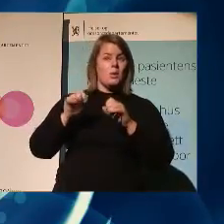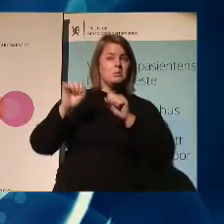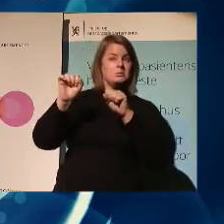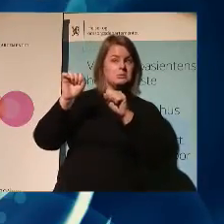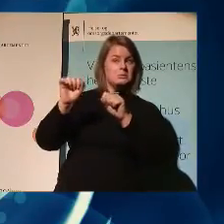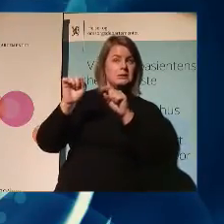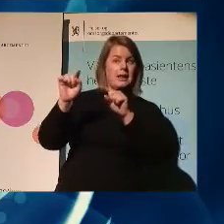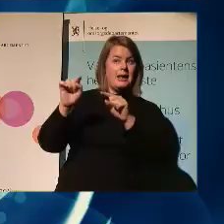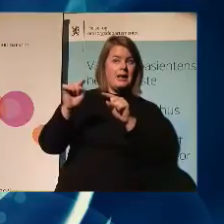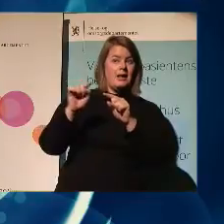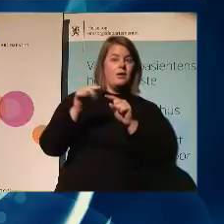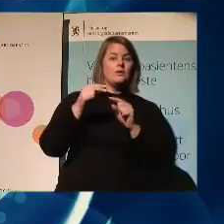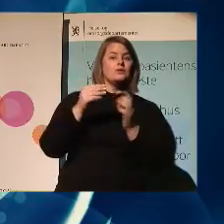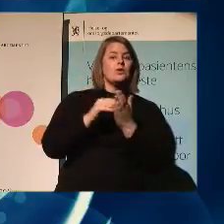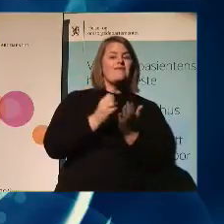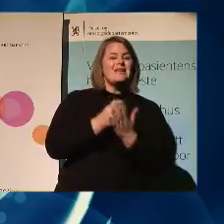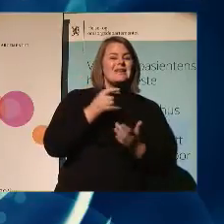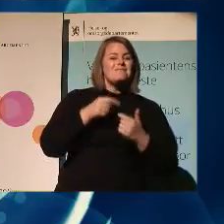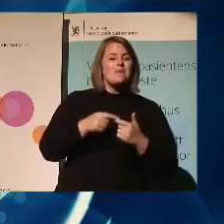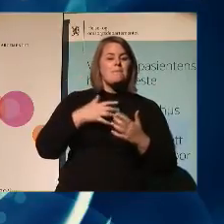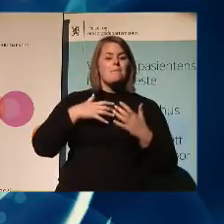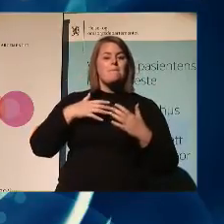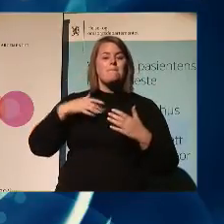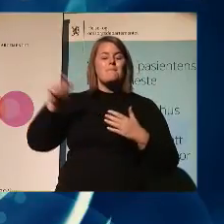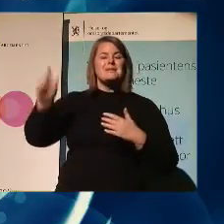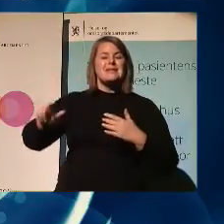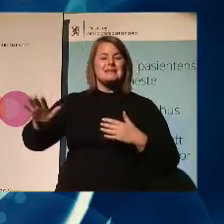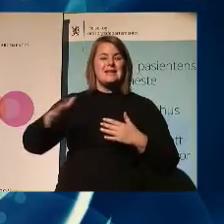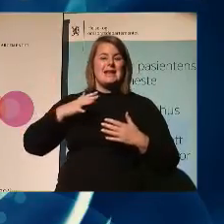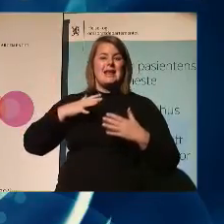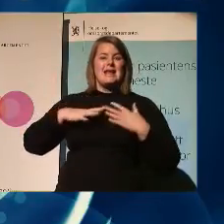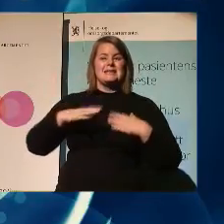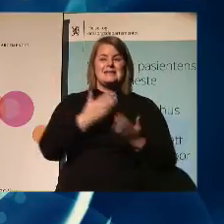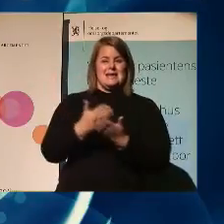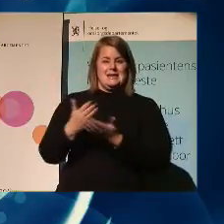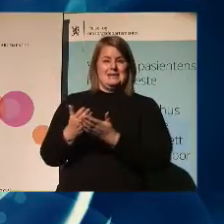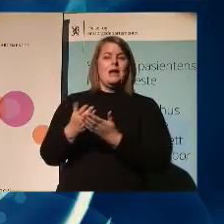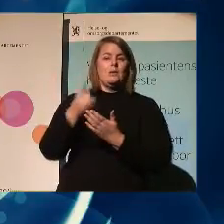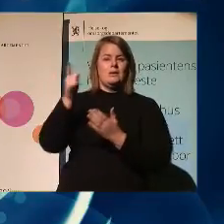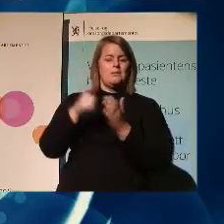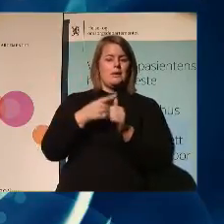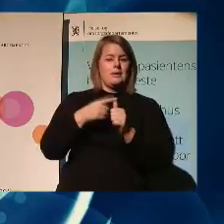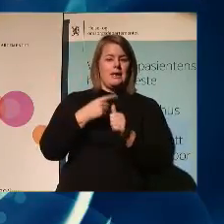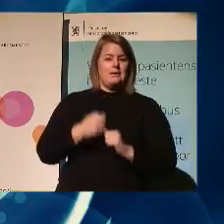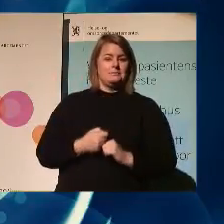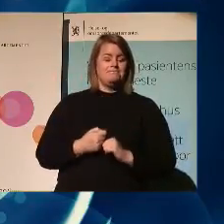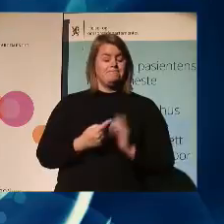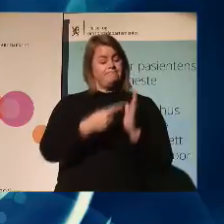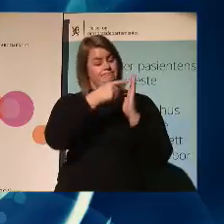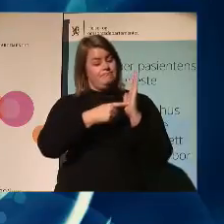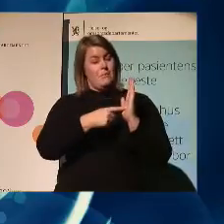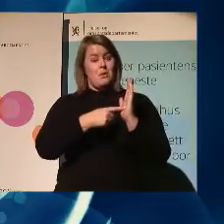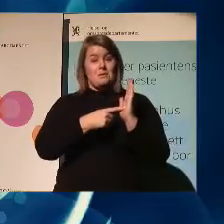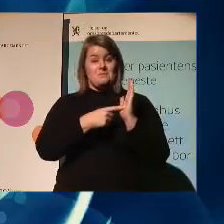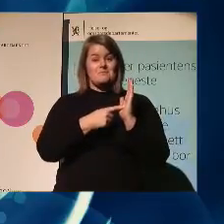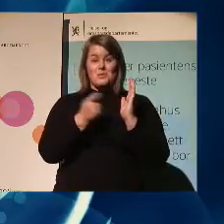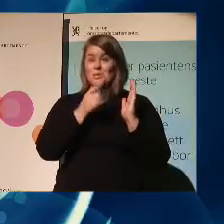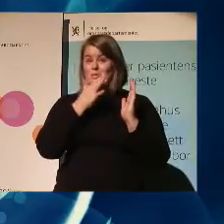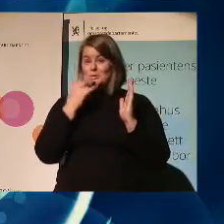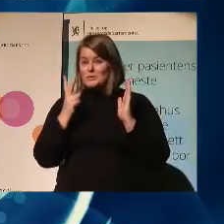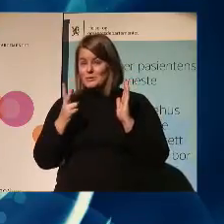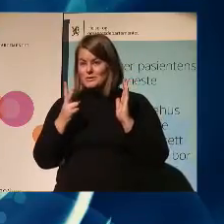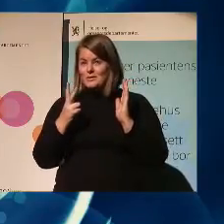i pasientens helsetjeneste. Stortingsmelding om prioritering. Det som morsomt i den, det kanskje det som